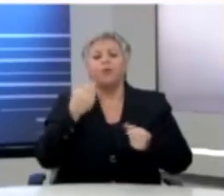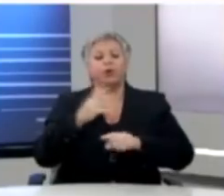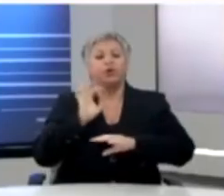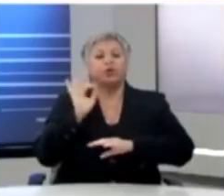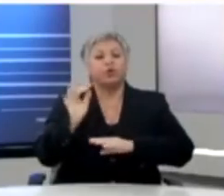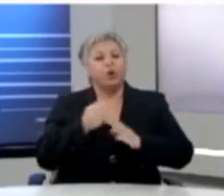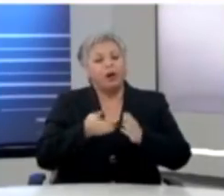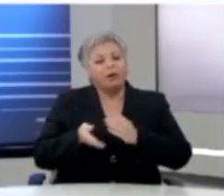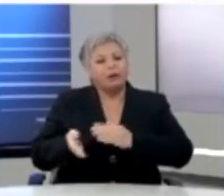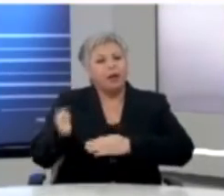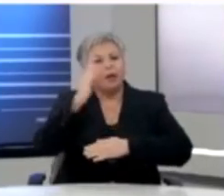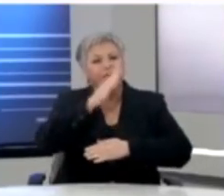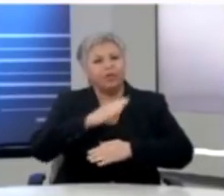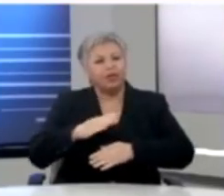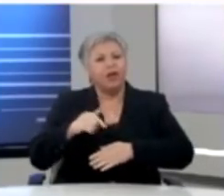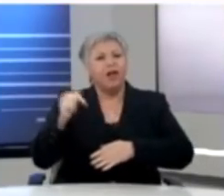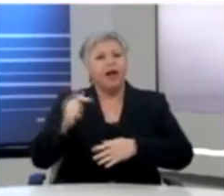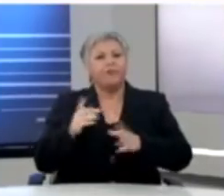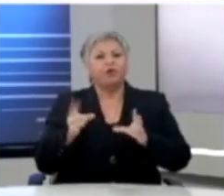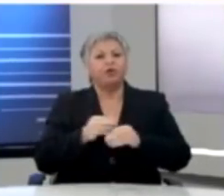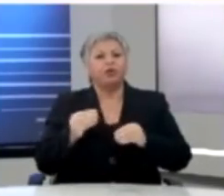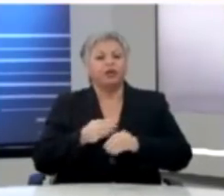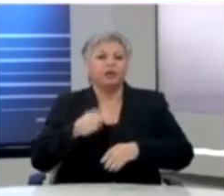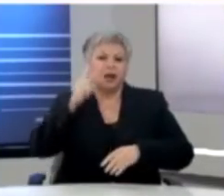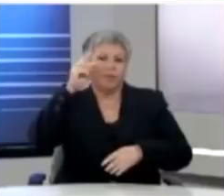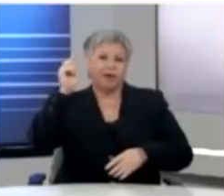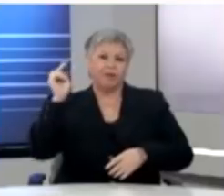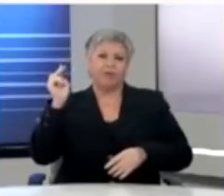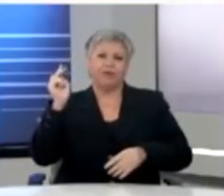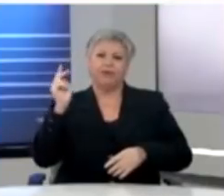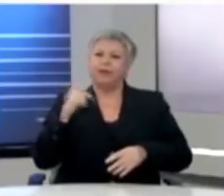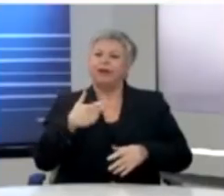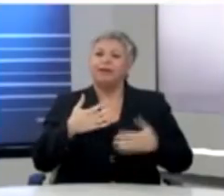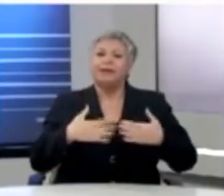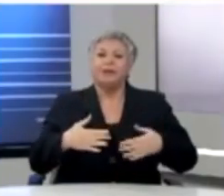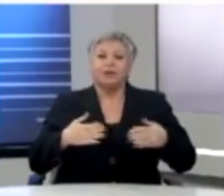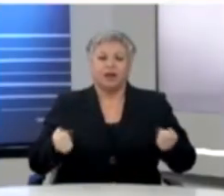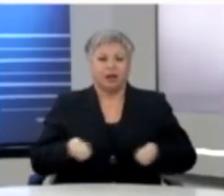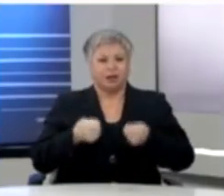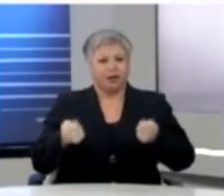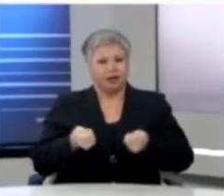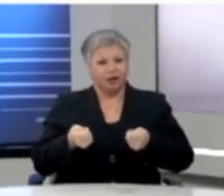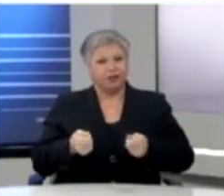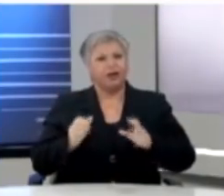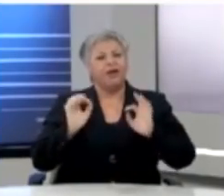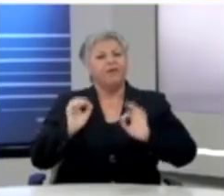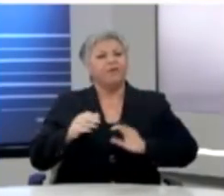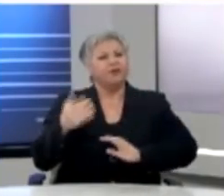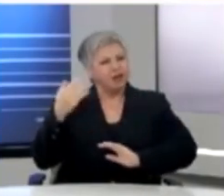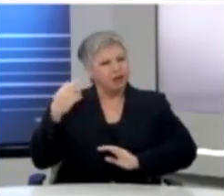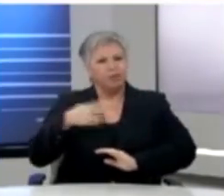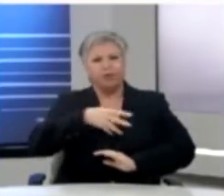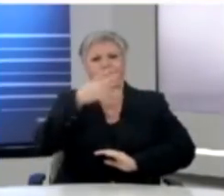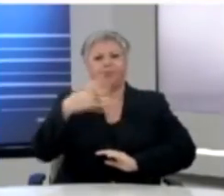για σας όσο και για το ΣΥΡΙΖΑ που υλοποίησε ως κυβέρνηση την προηγούμενη φάση της ισοτίμησης